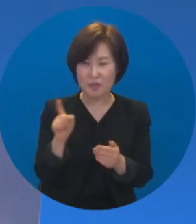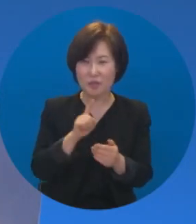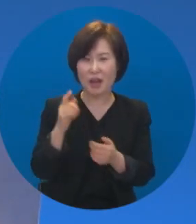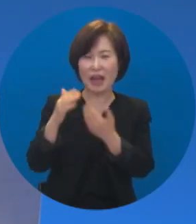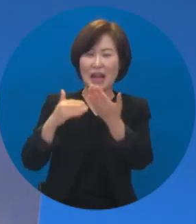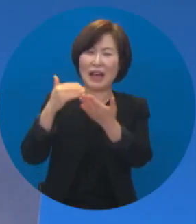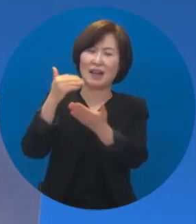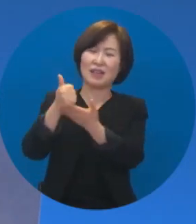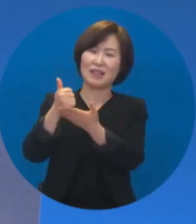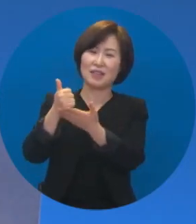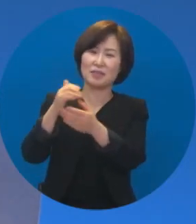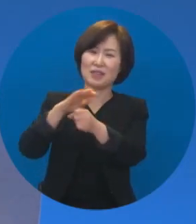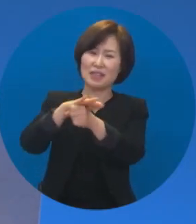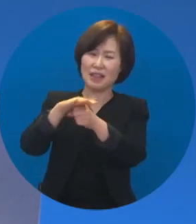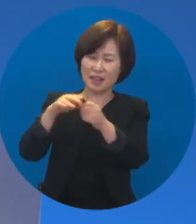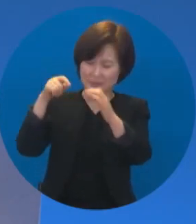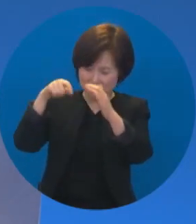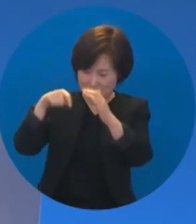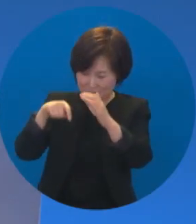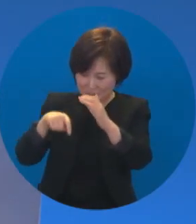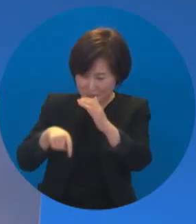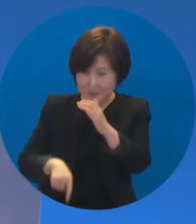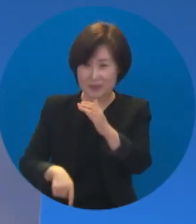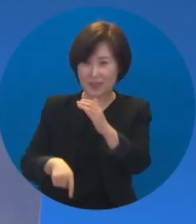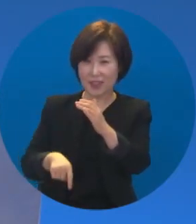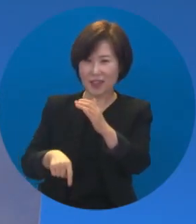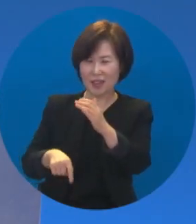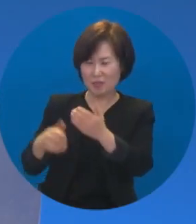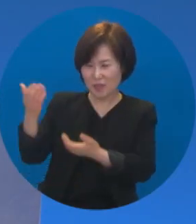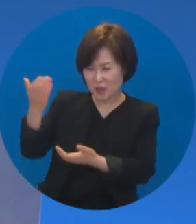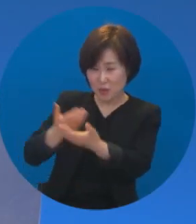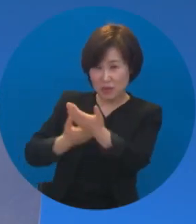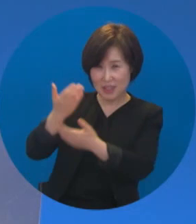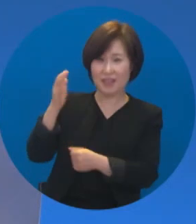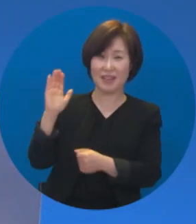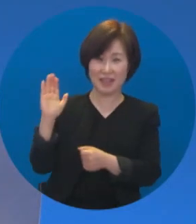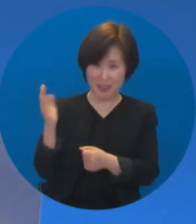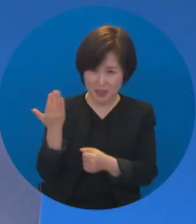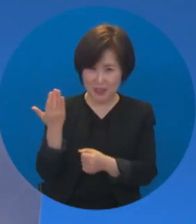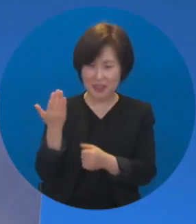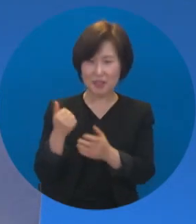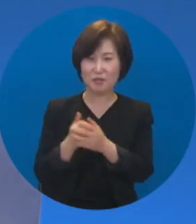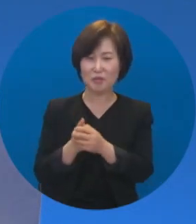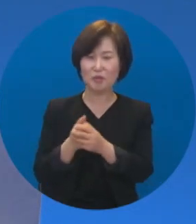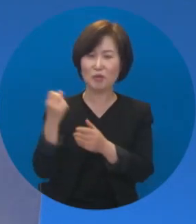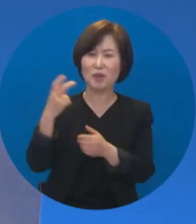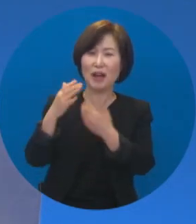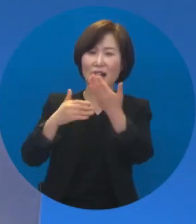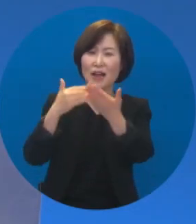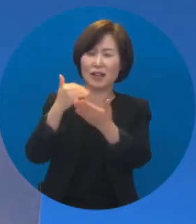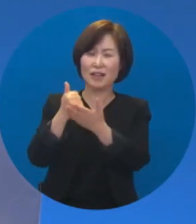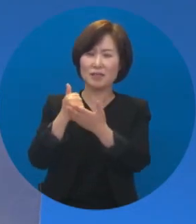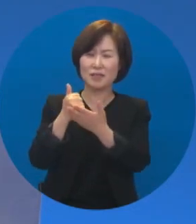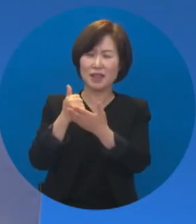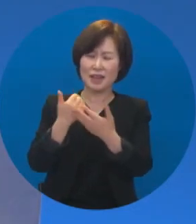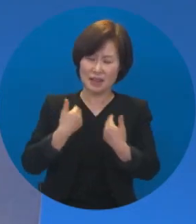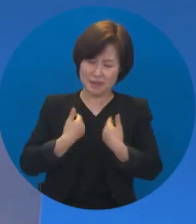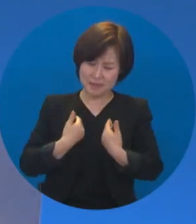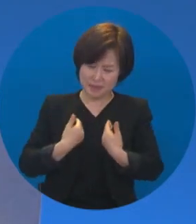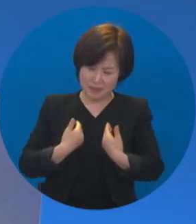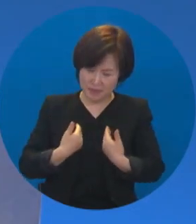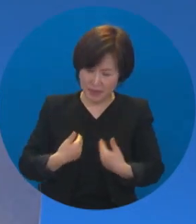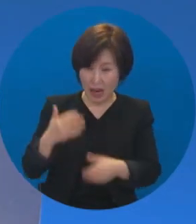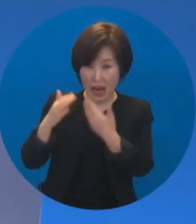안다고 했지만 정말 깊이 있게 하나님의 말씀을 묵상할 수 있는 시간이 주어지고 하나님 앞에 진지하게 내 신앙을